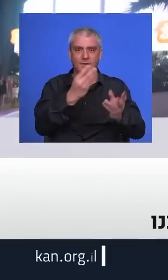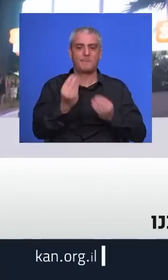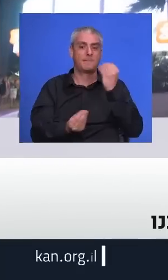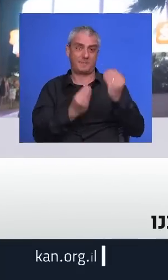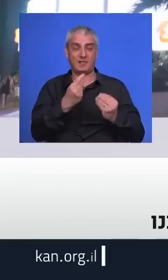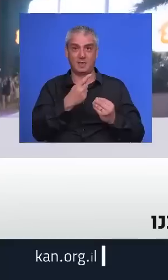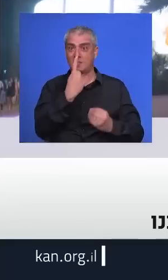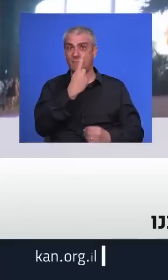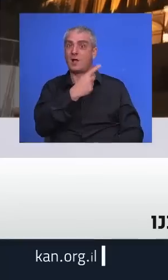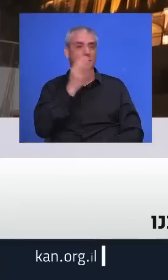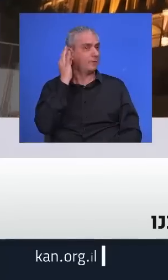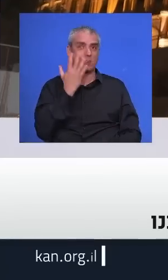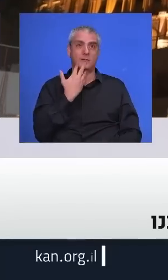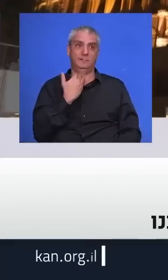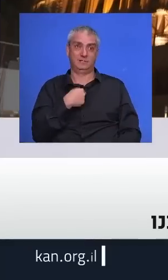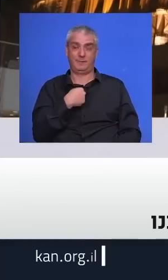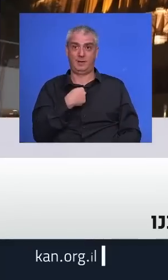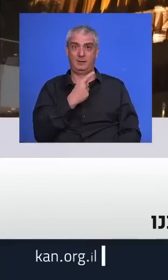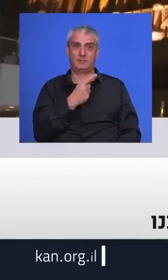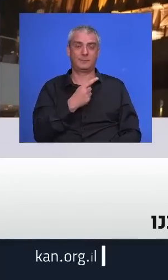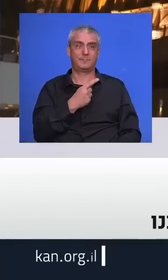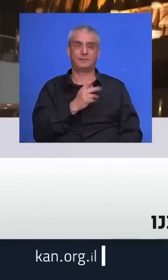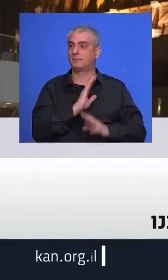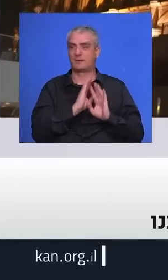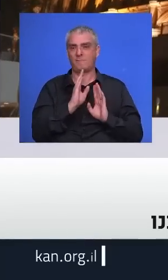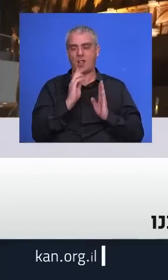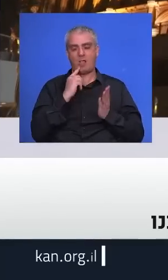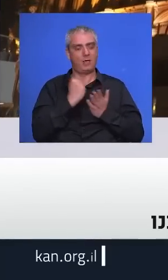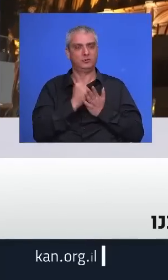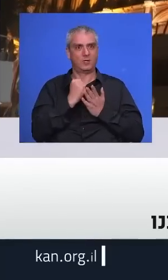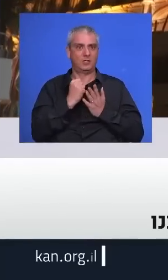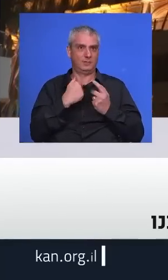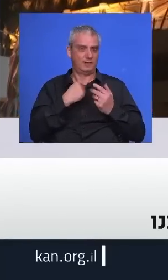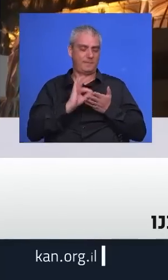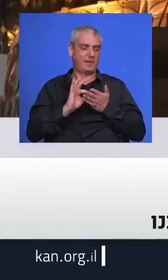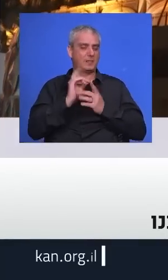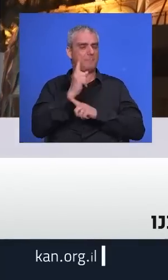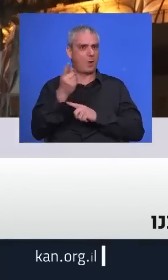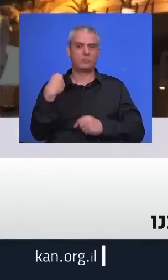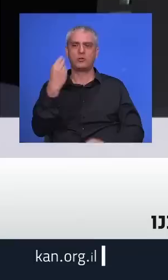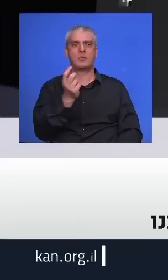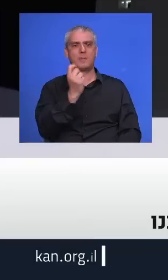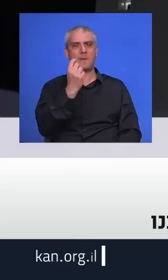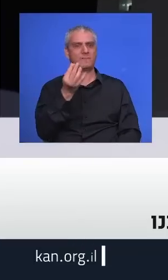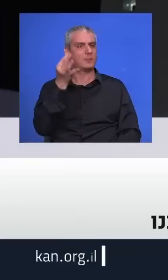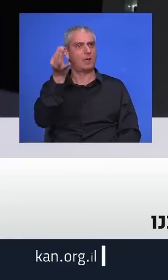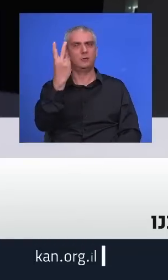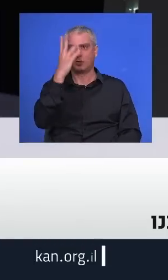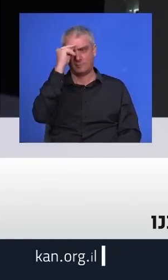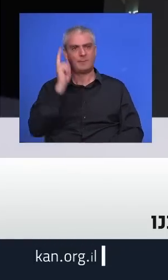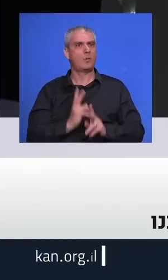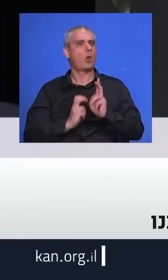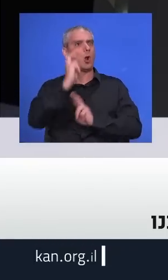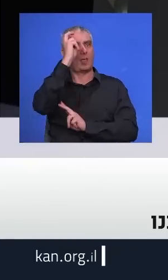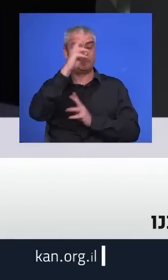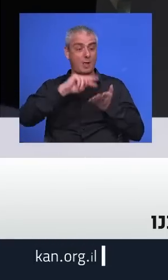אחת מהבנות מספרת לנו לכאן חדשות, מבלי לאשר איתנו, הפקידה במלון מוסרת את המפתח לשני גברים זרים, הם עולים לחדר,